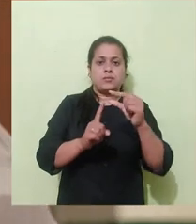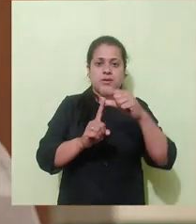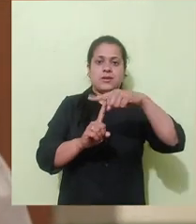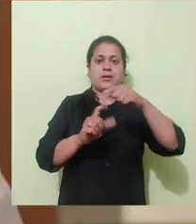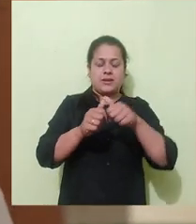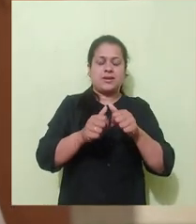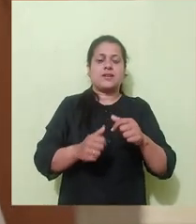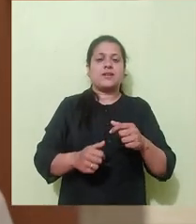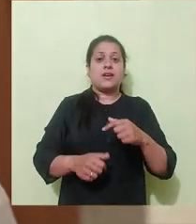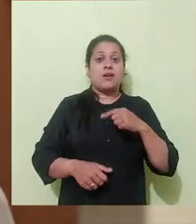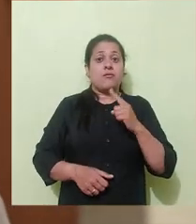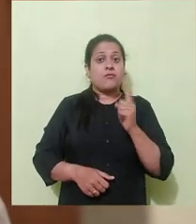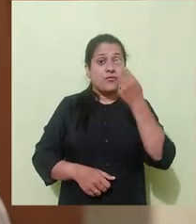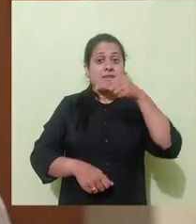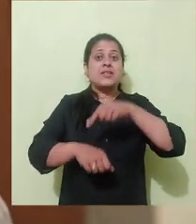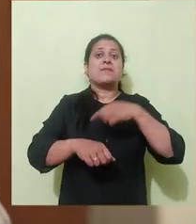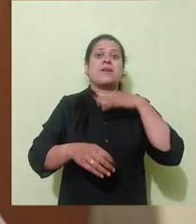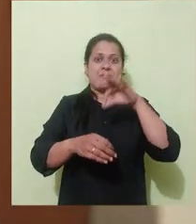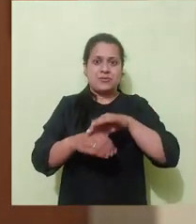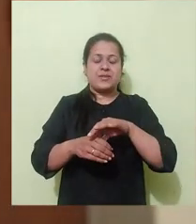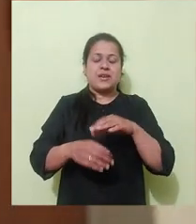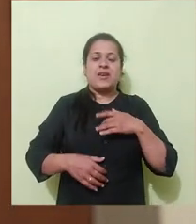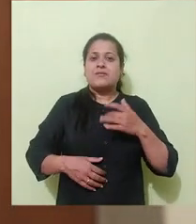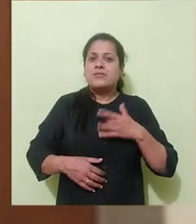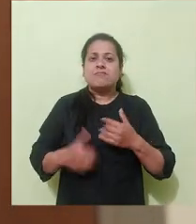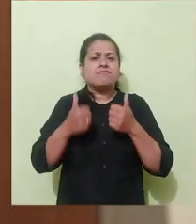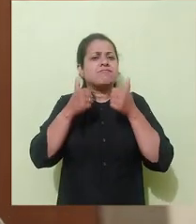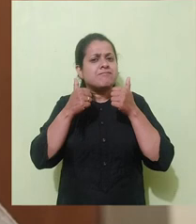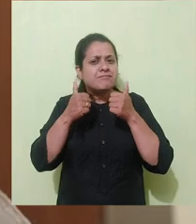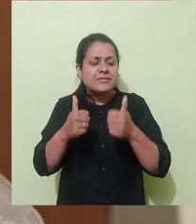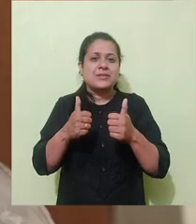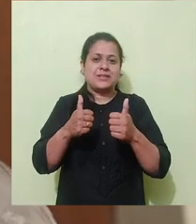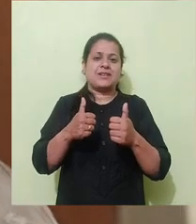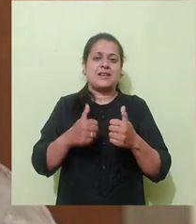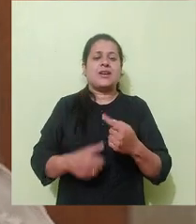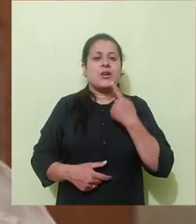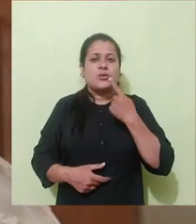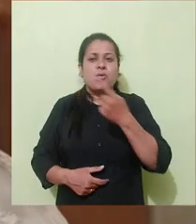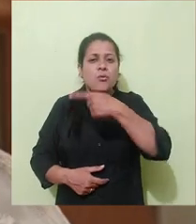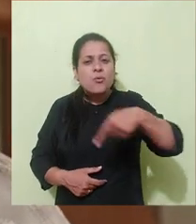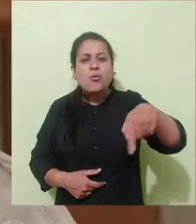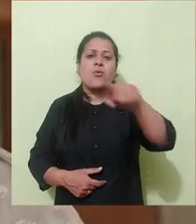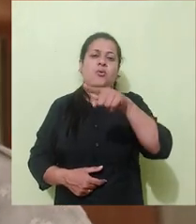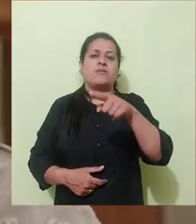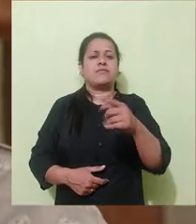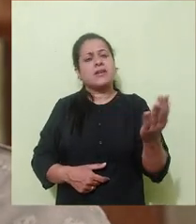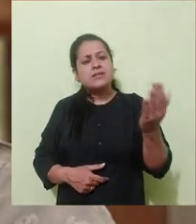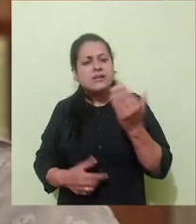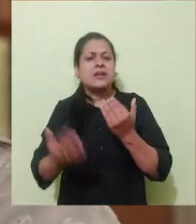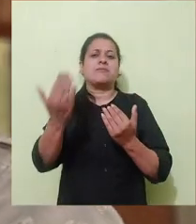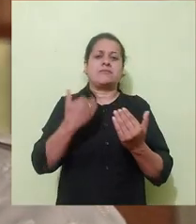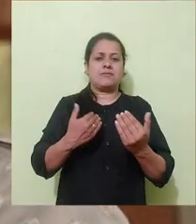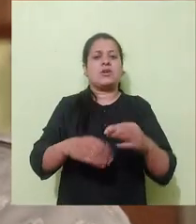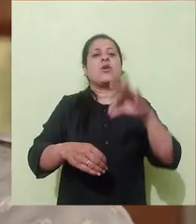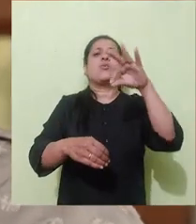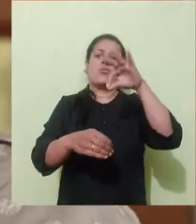मैं पहली बार वोट करने आई हूँ. मुझे बहुत अच्छा लग रहा है, बहुत अच्छा फील हो रहा है और मैं लोगों को अपील करना चाहती हूँ कि आप